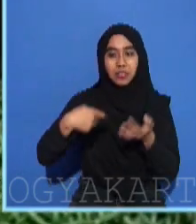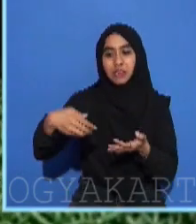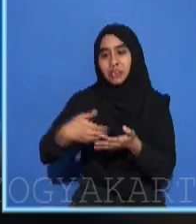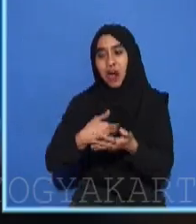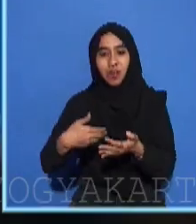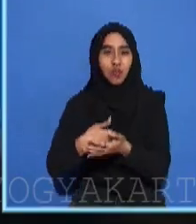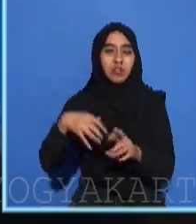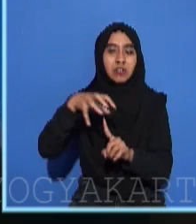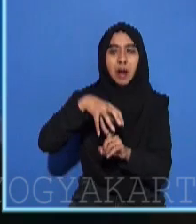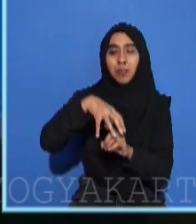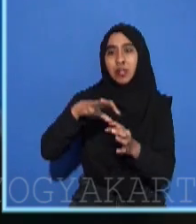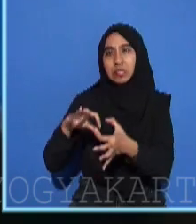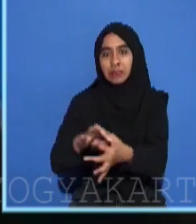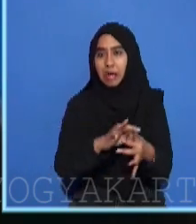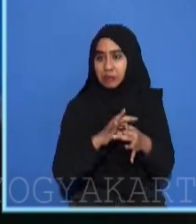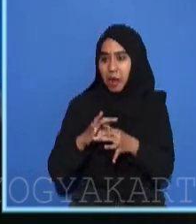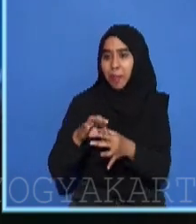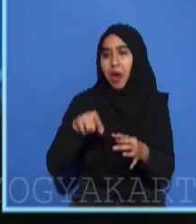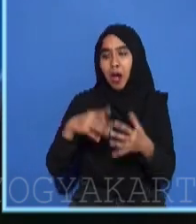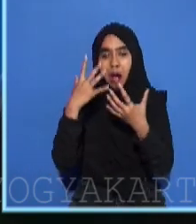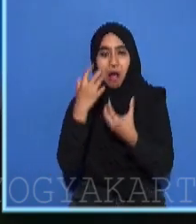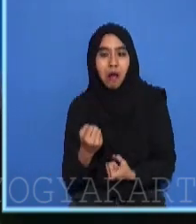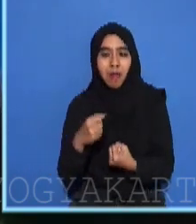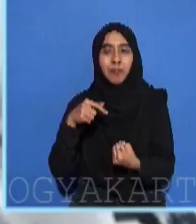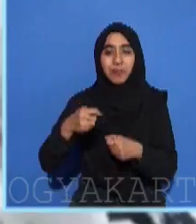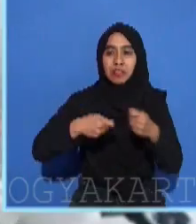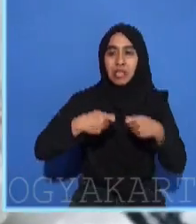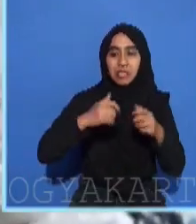sama dengan alfa ia berharap dapat lebih mengembangkan usaha tengkulaknya hingga keluar daerah